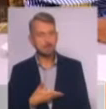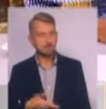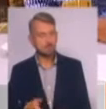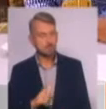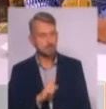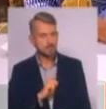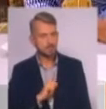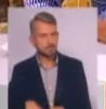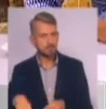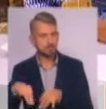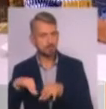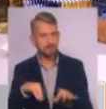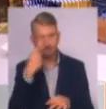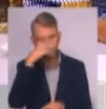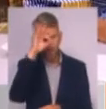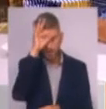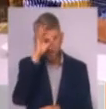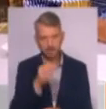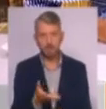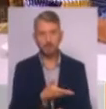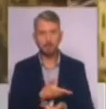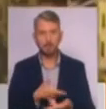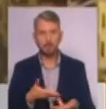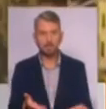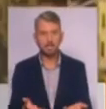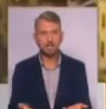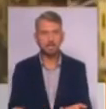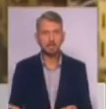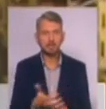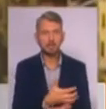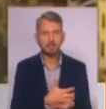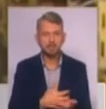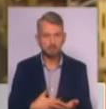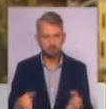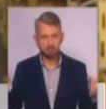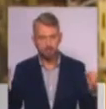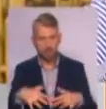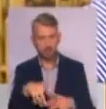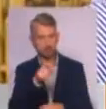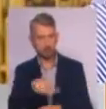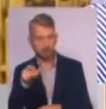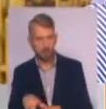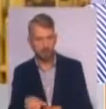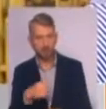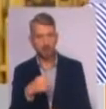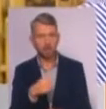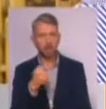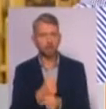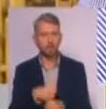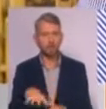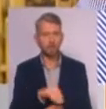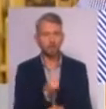зреагували, приїхала поліція, ми зібрали ще раз будинок, зробили всі